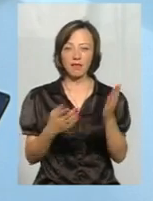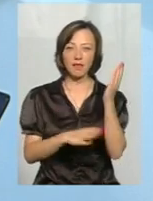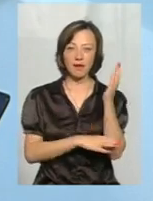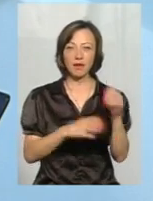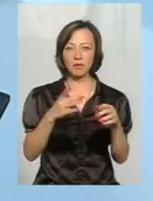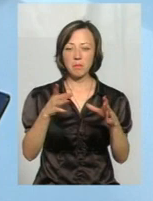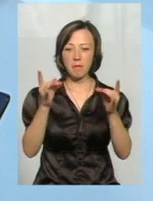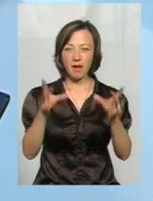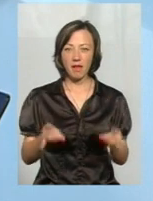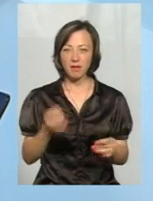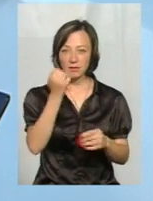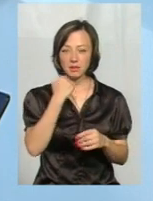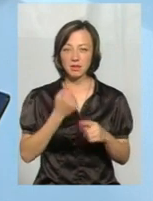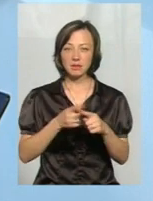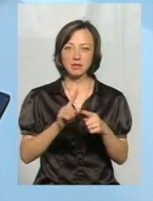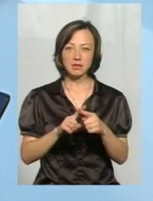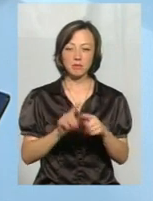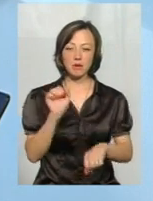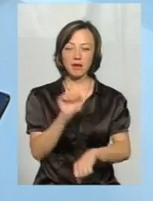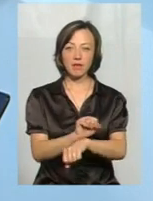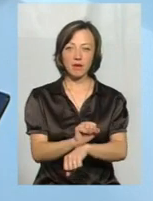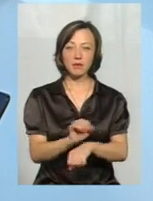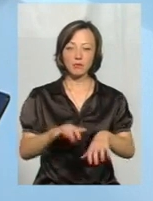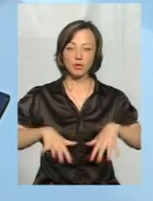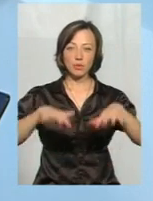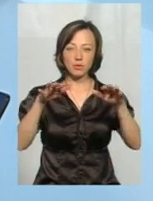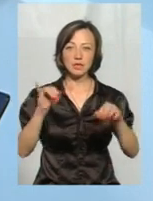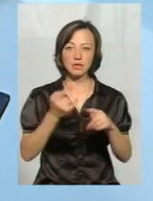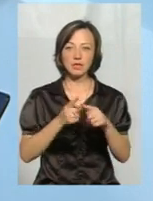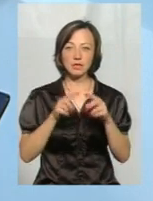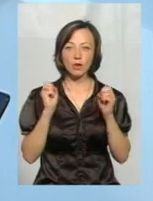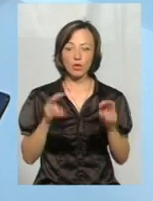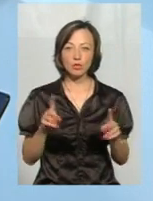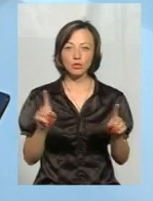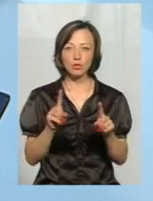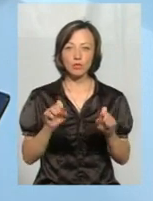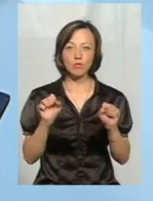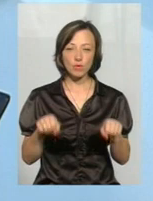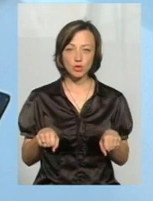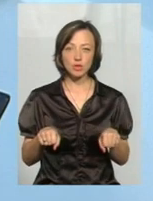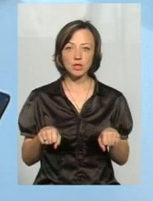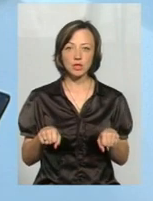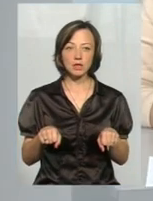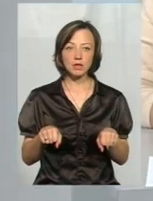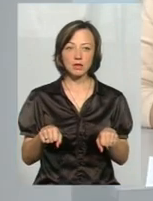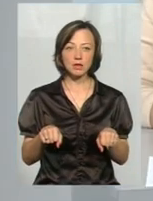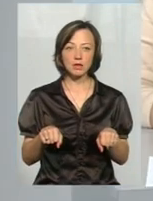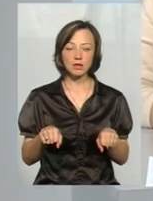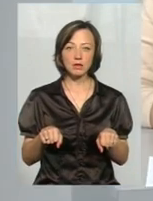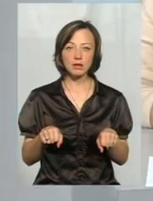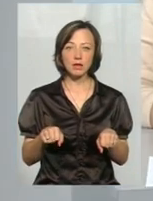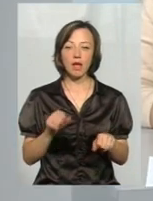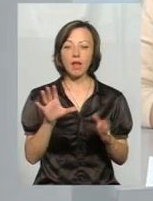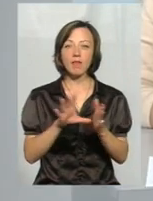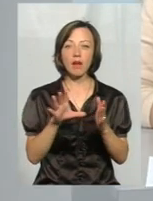мішок целофановий, десь крупний чимось, перекриває, підтоплюється, і це загрожує тому, що може і підстанцію виключитися від